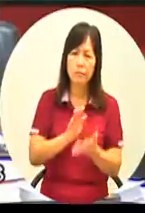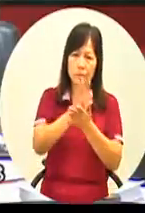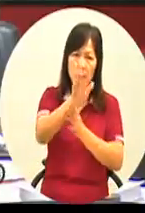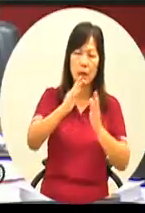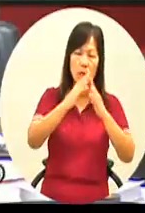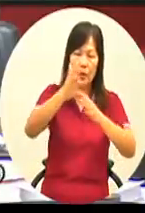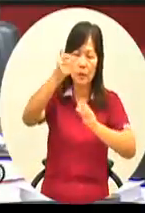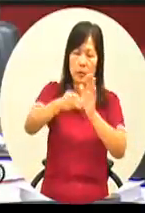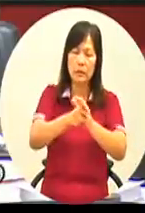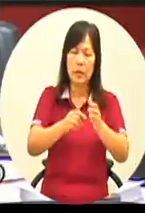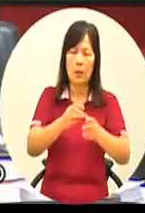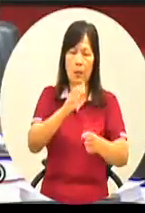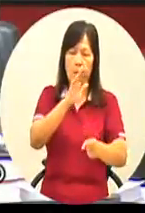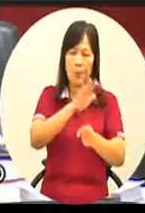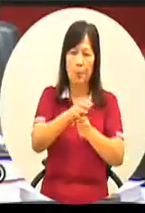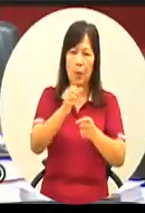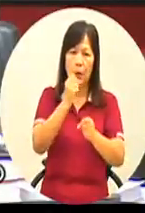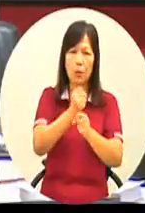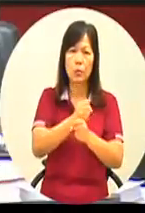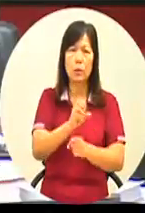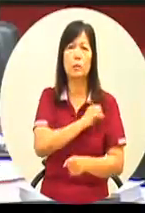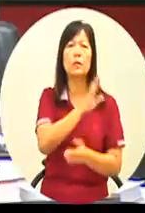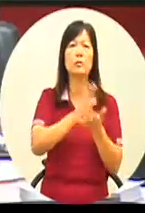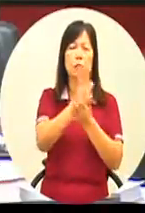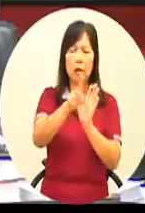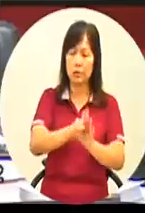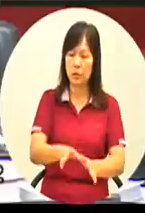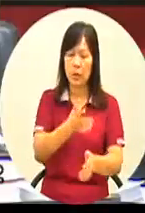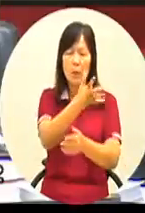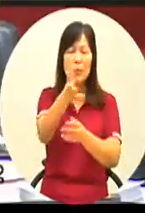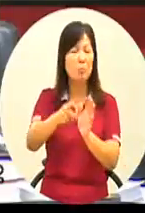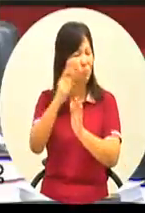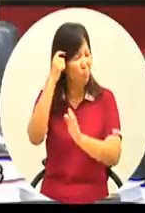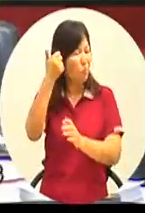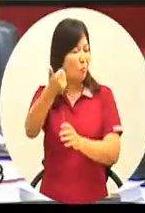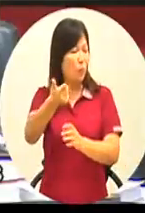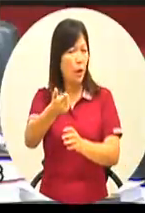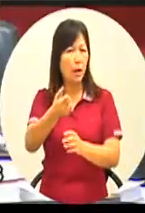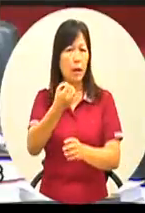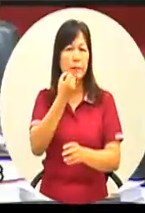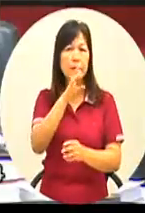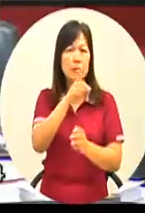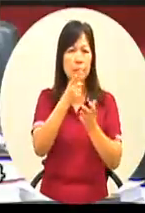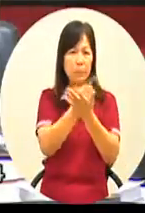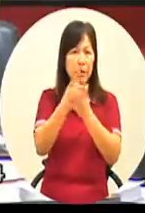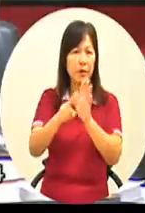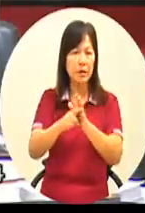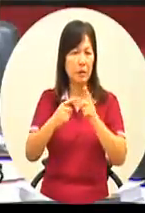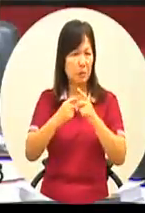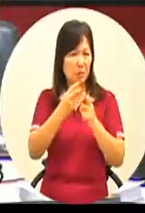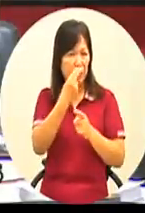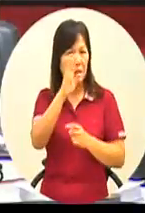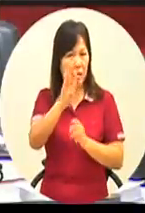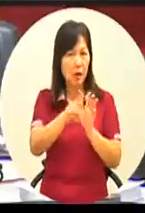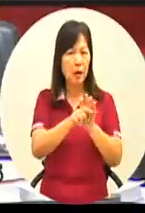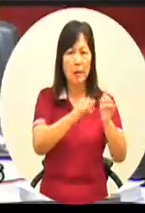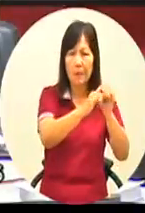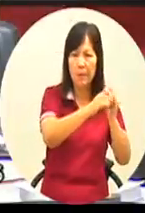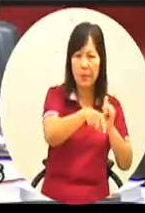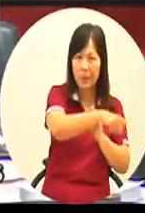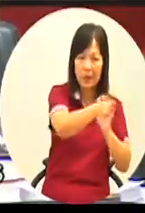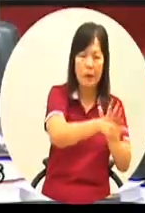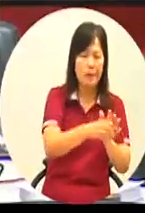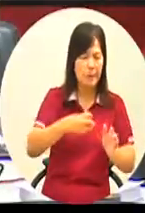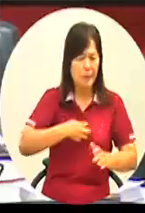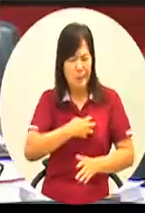届满，现在民调很高啊，那是冲着市长的人气，但是老百姓底下的不